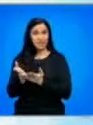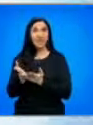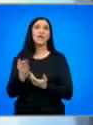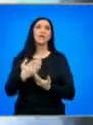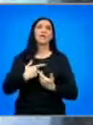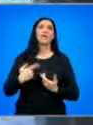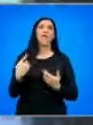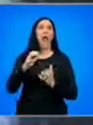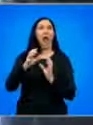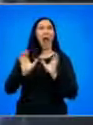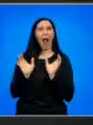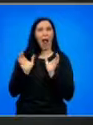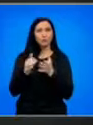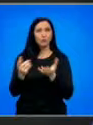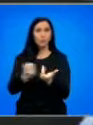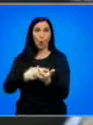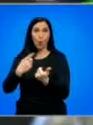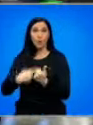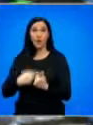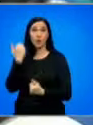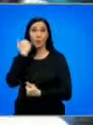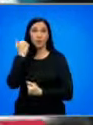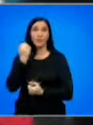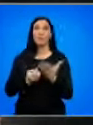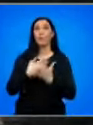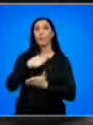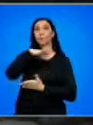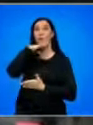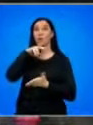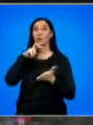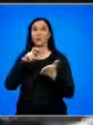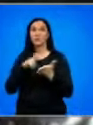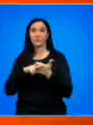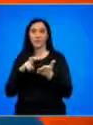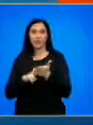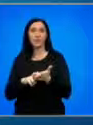Новите постижения на потребителската електроника в Лас-Вегас.